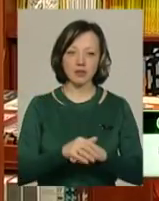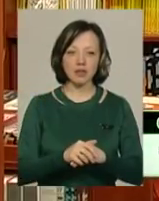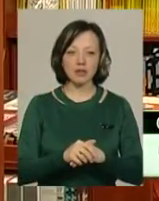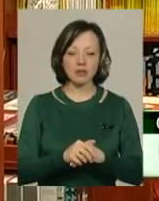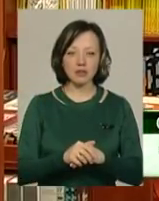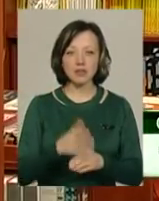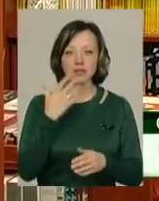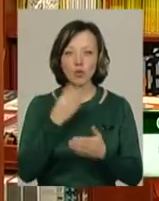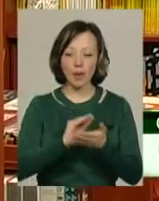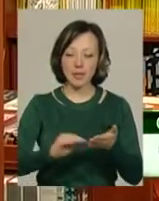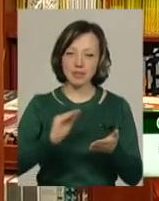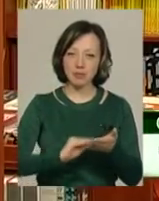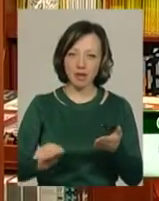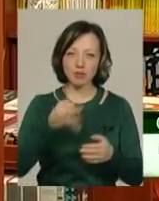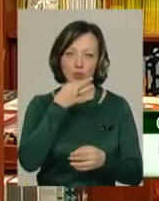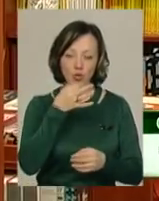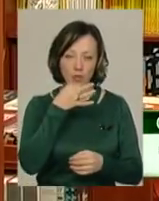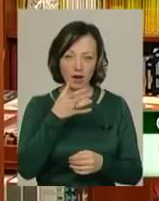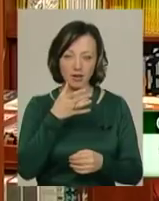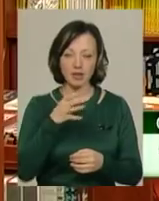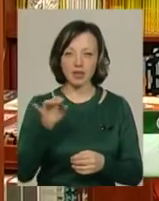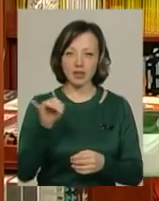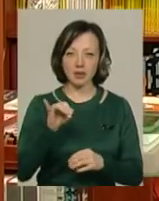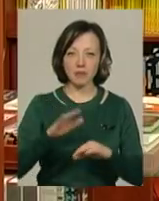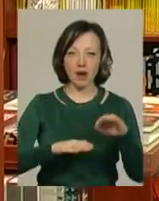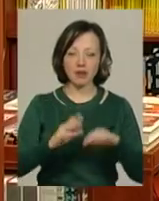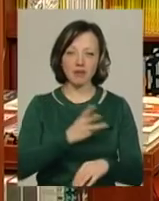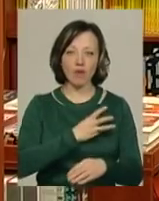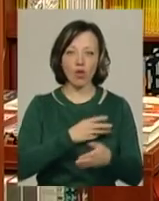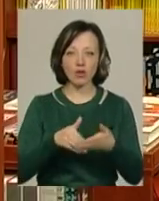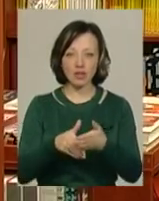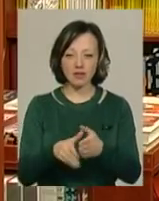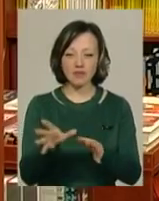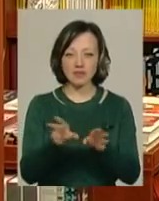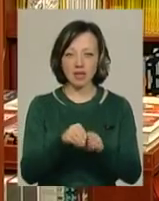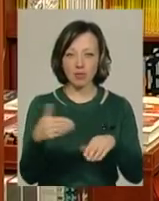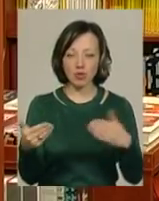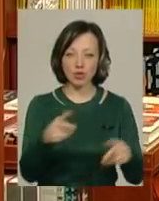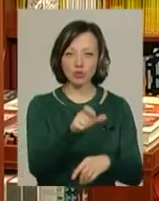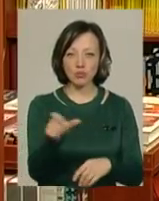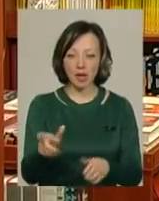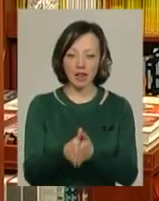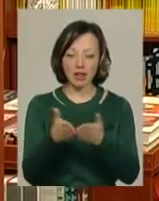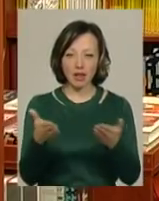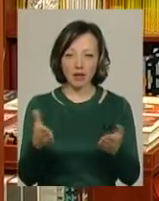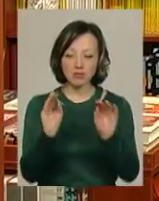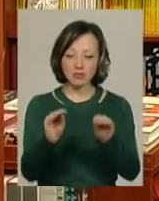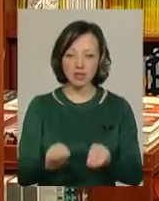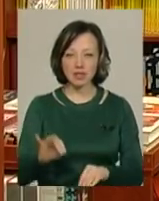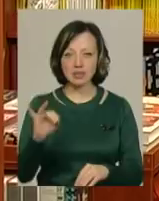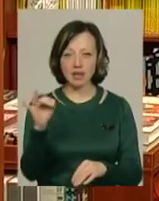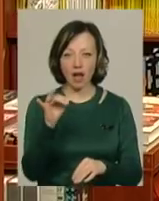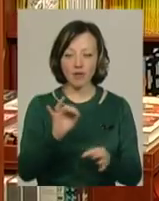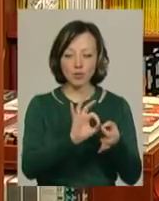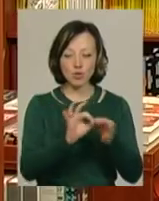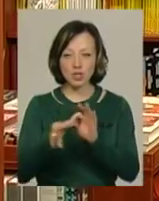так, своїх письменницьких якихось вподобань, практик волонтерства, взаємодії з людьми. Сама книга побудована досить таким цікавим сюжетом.